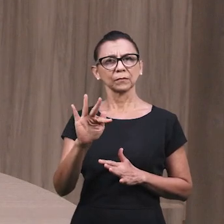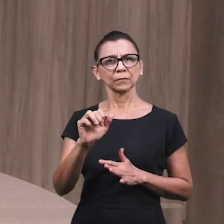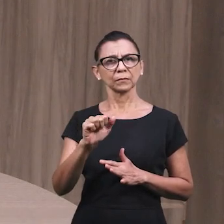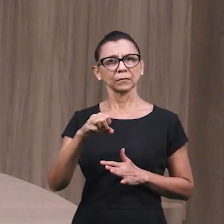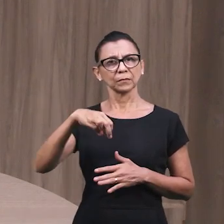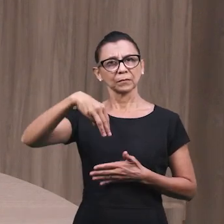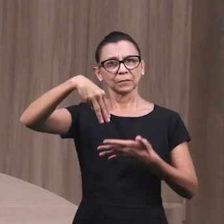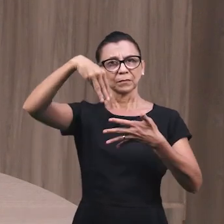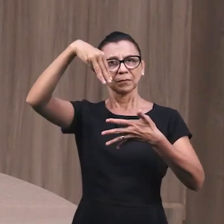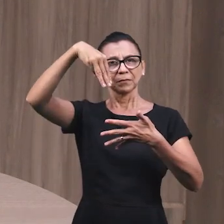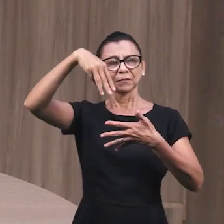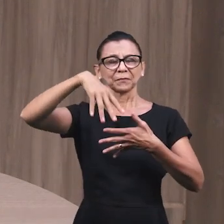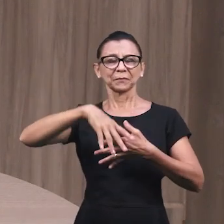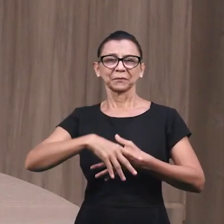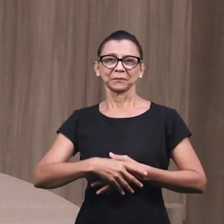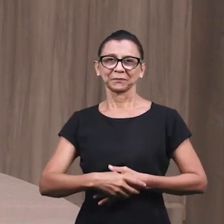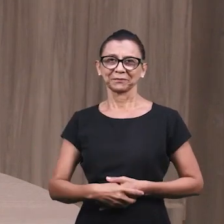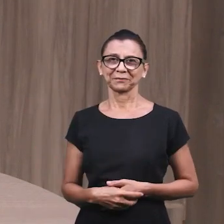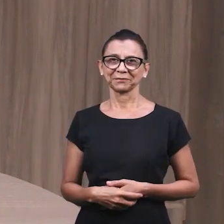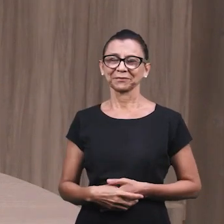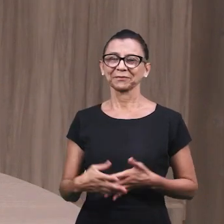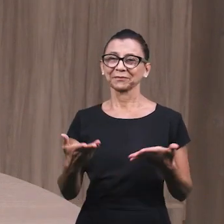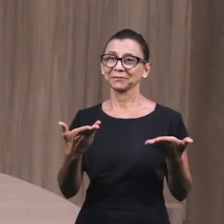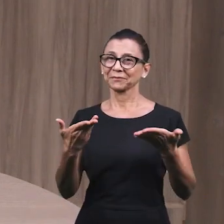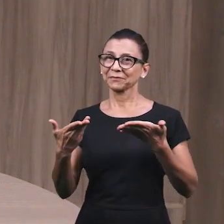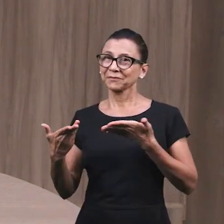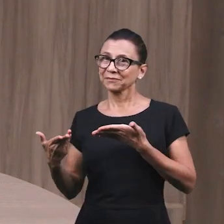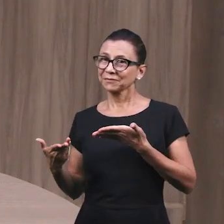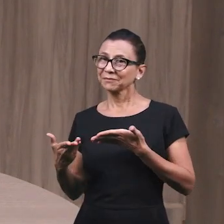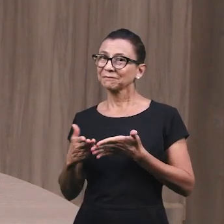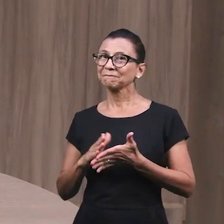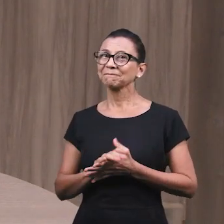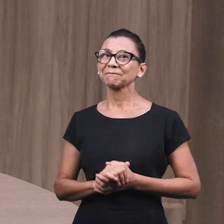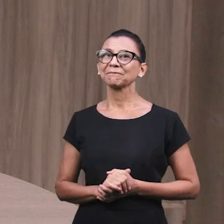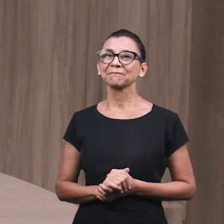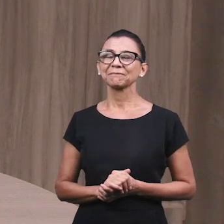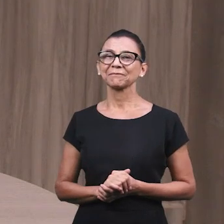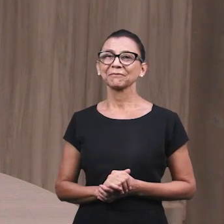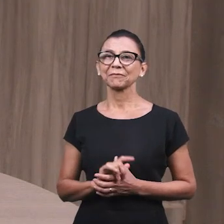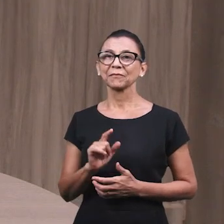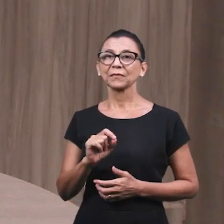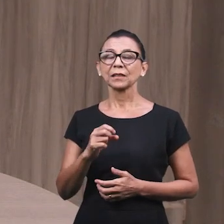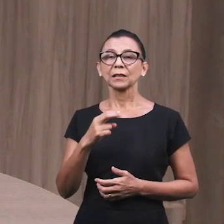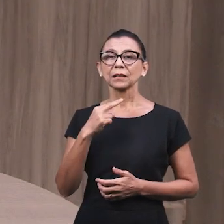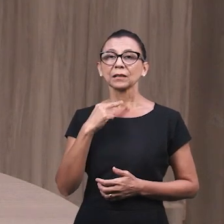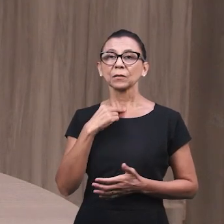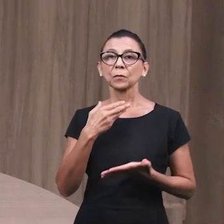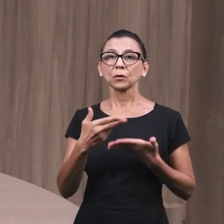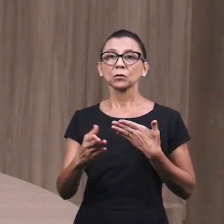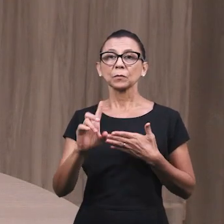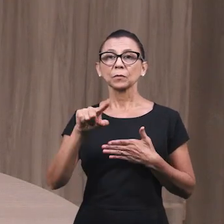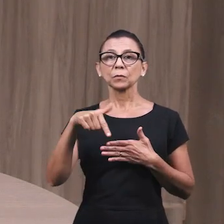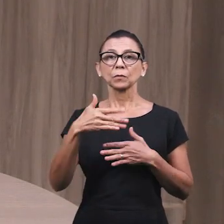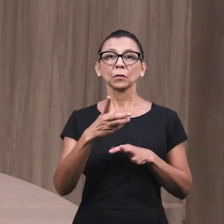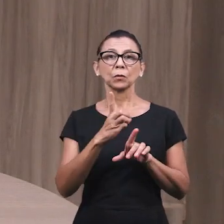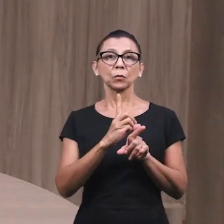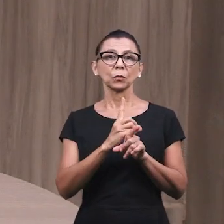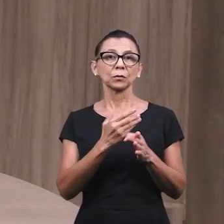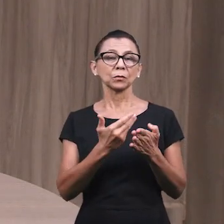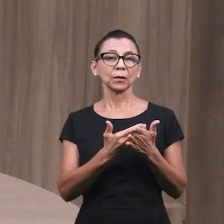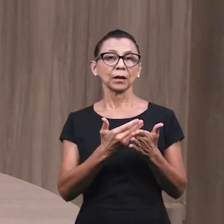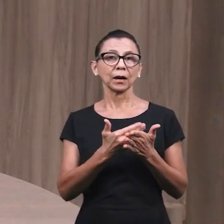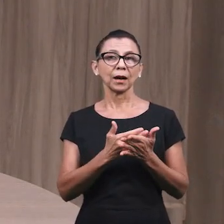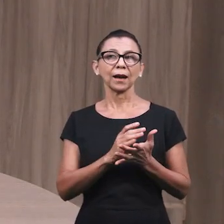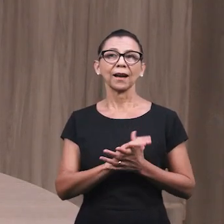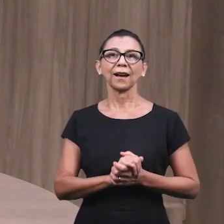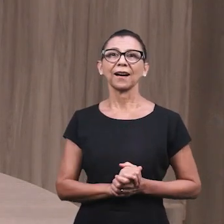majeur. Maintenant, je veux vous inviter à ne pas rater notre rencontre de la prochaine étude.